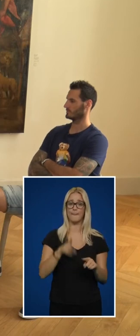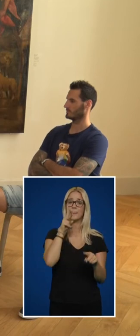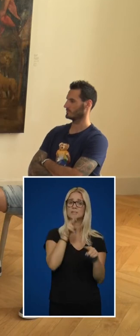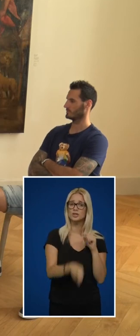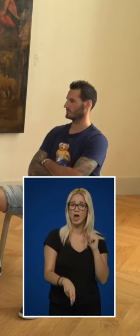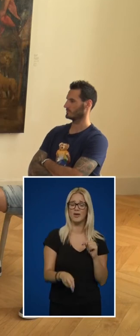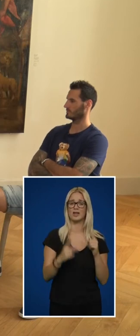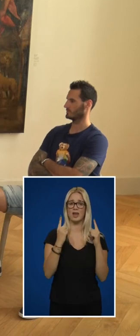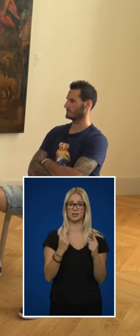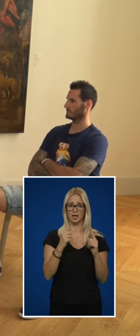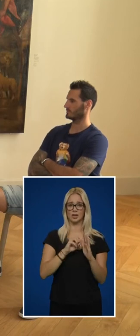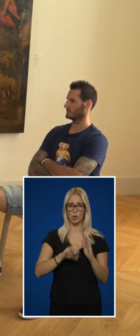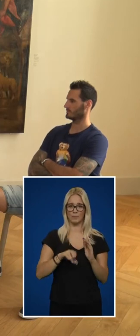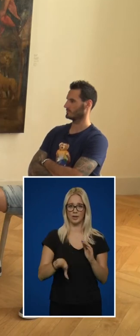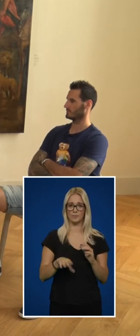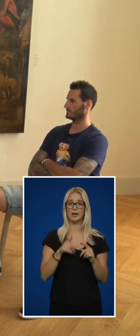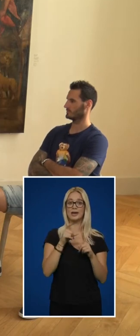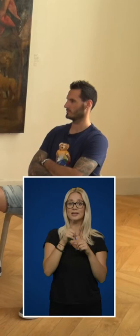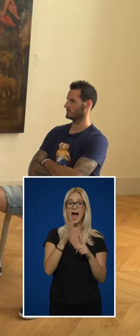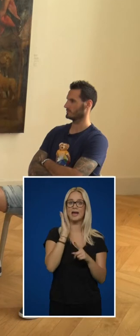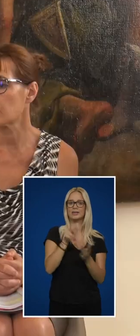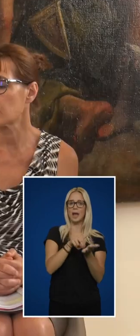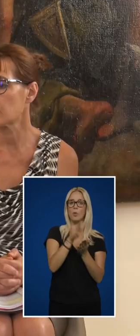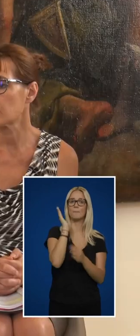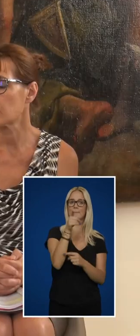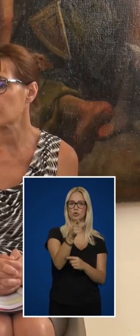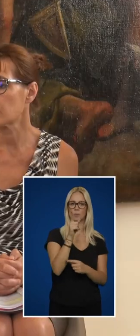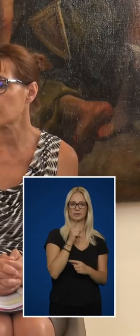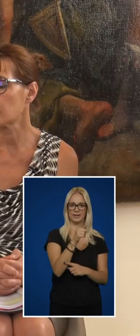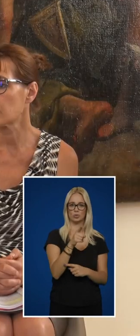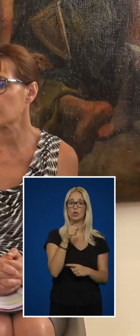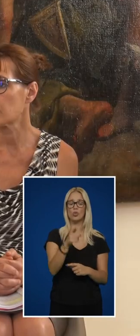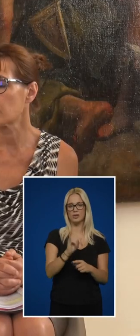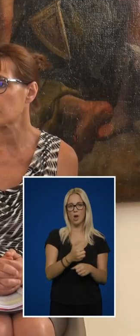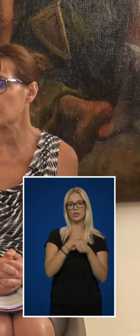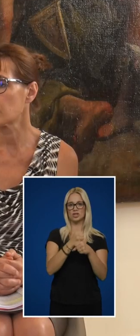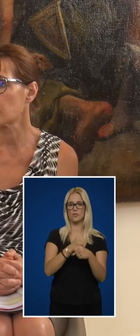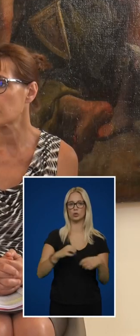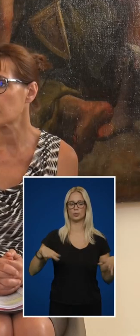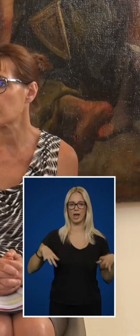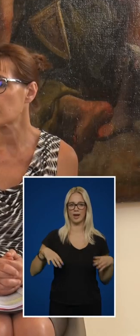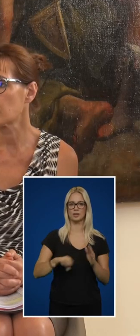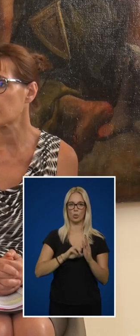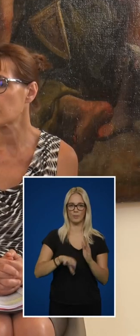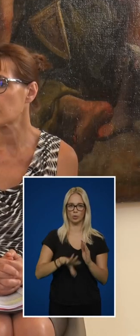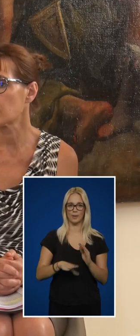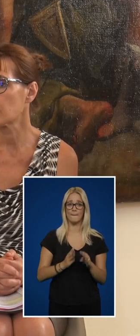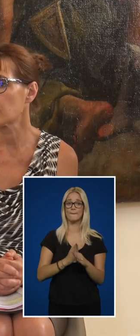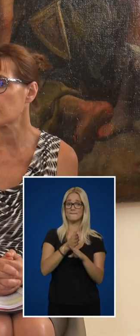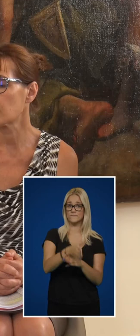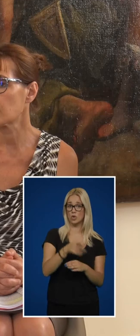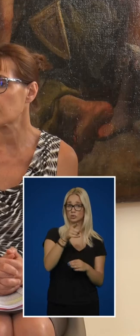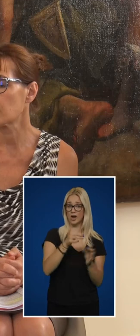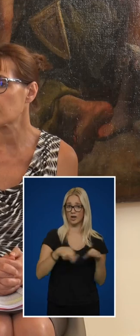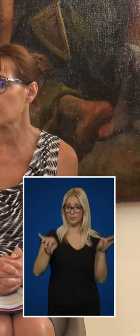jednostavno doći će do situacije da će to biti jedan normativ, obaveza i zapravo nećeš više morati razmišljati